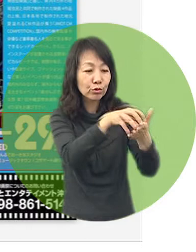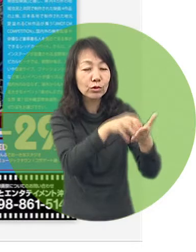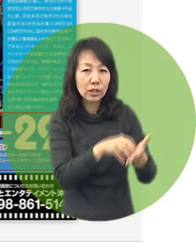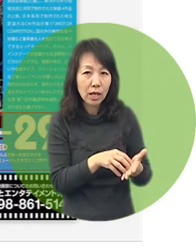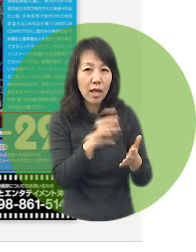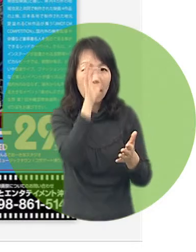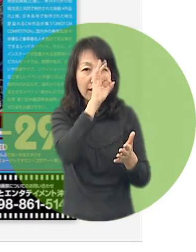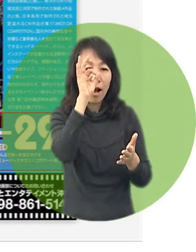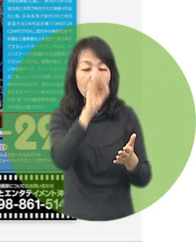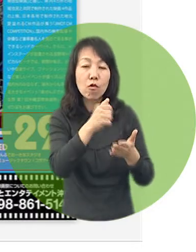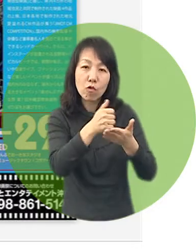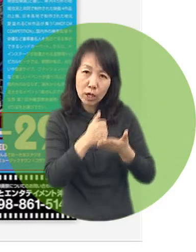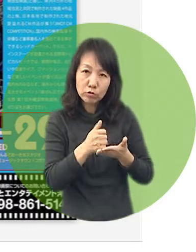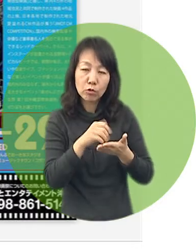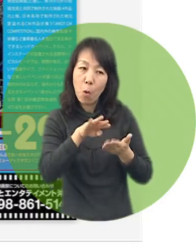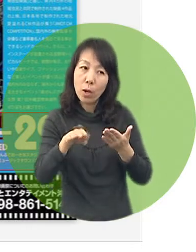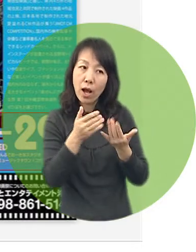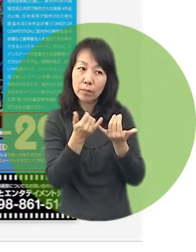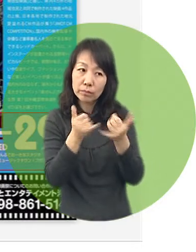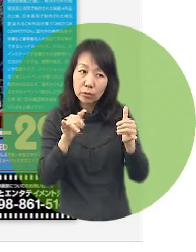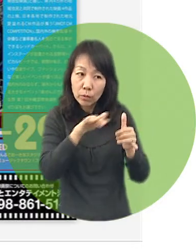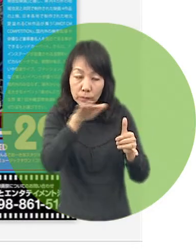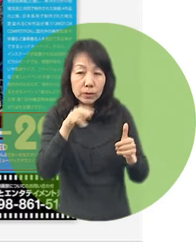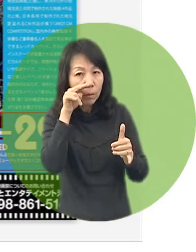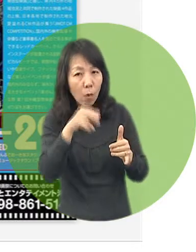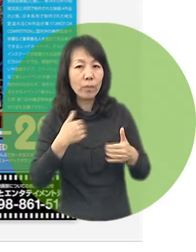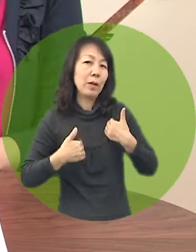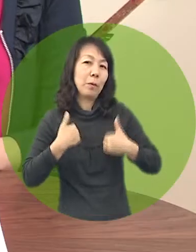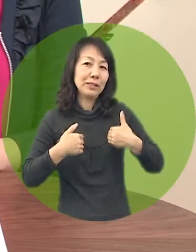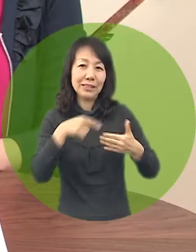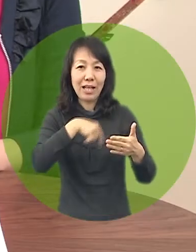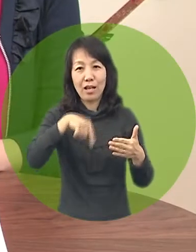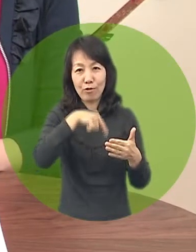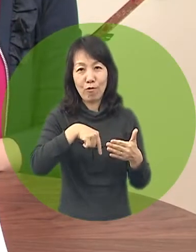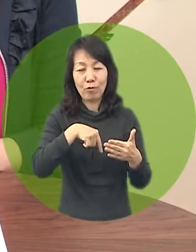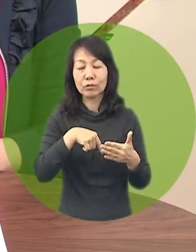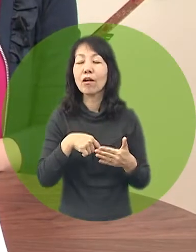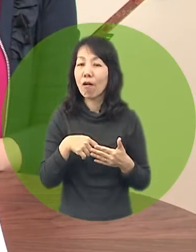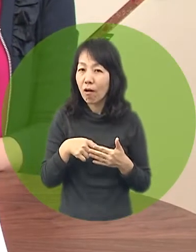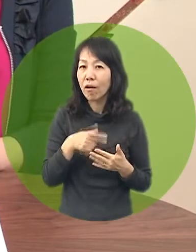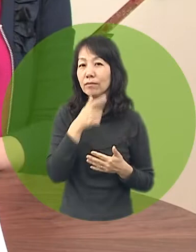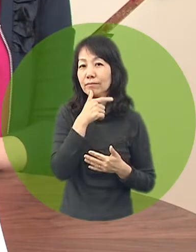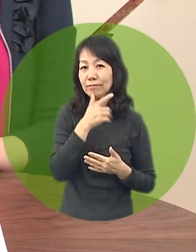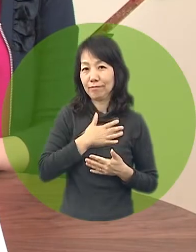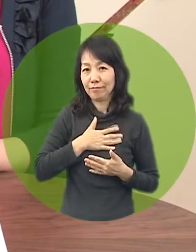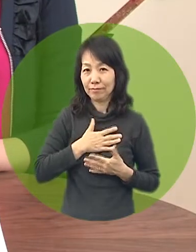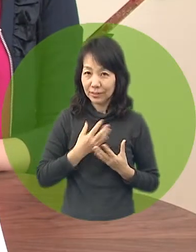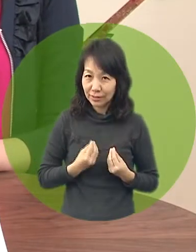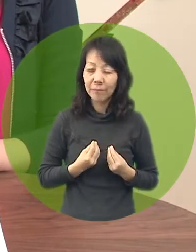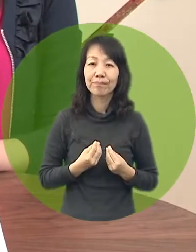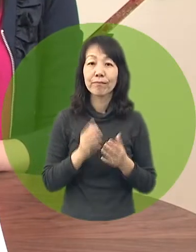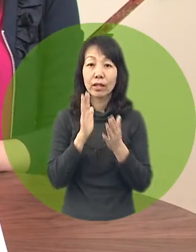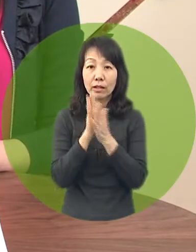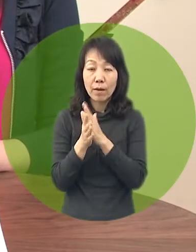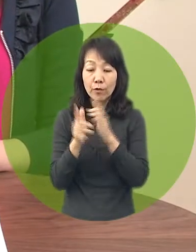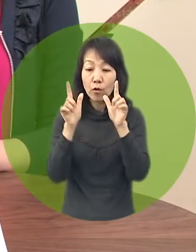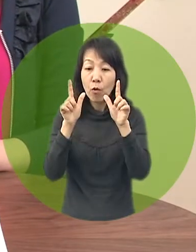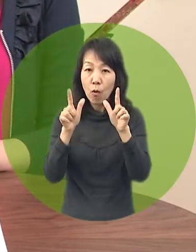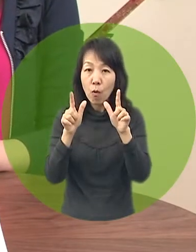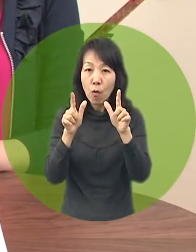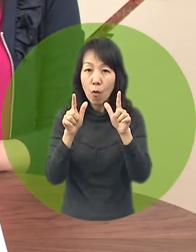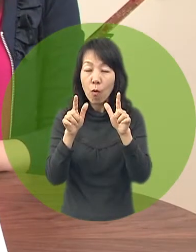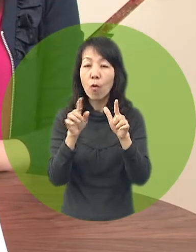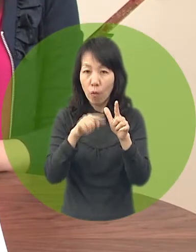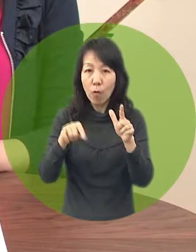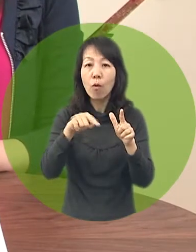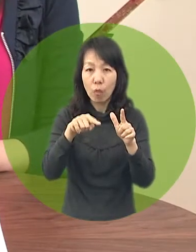や全国の方が見ても楽しめる内容となっています。 わかりました。県の広報媒体では